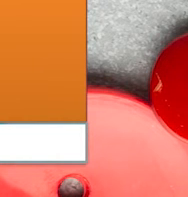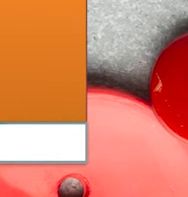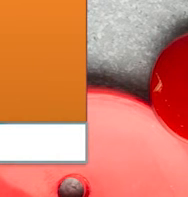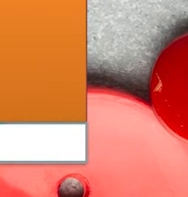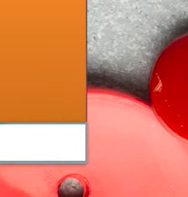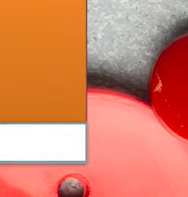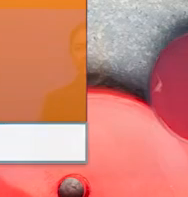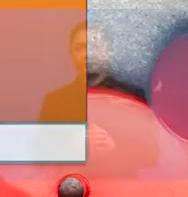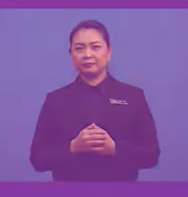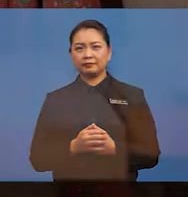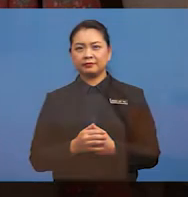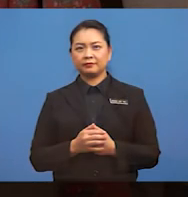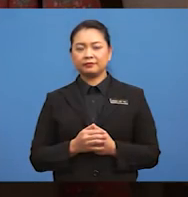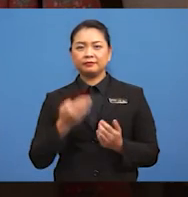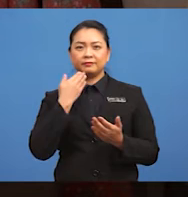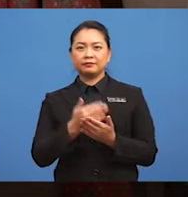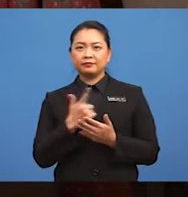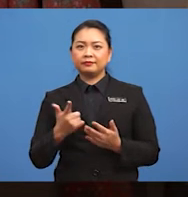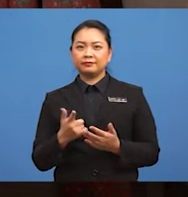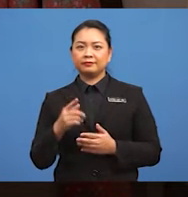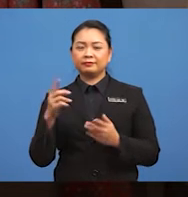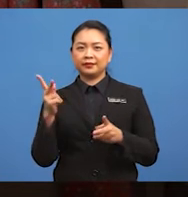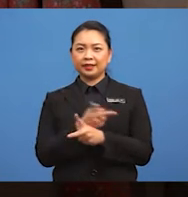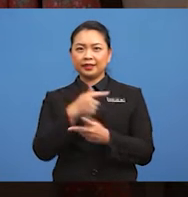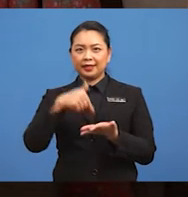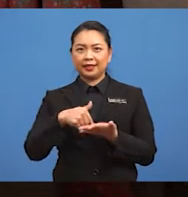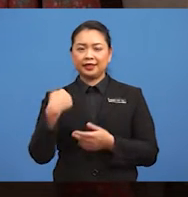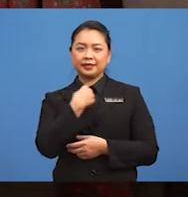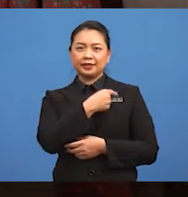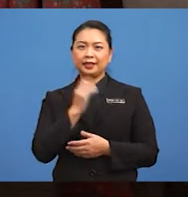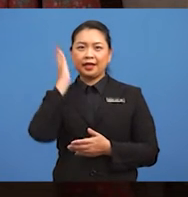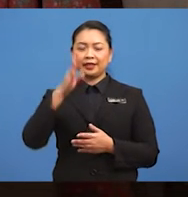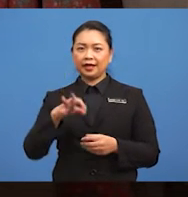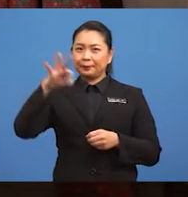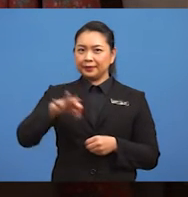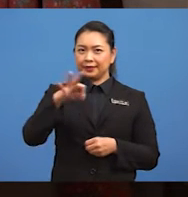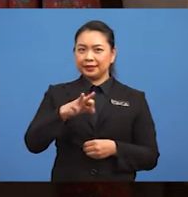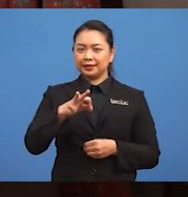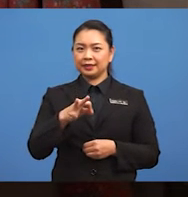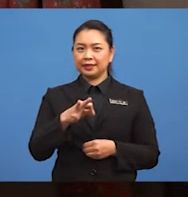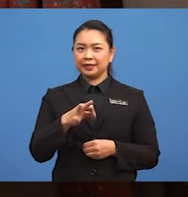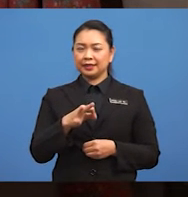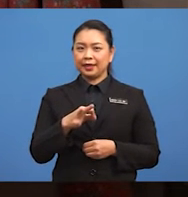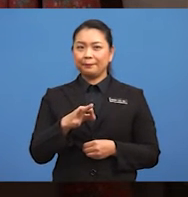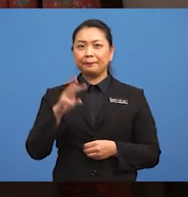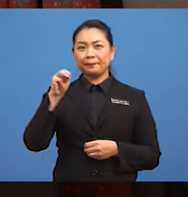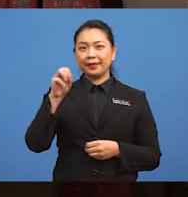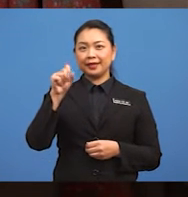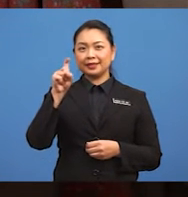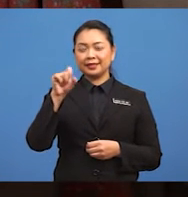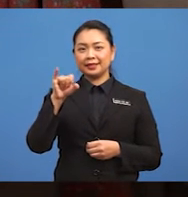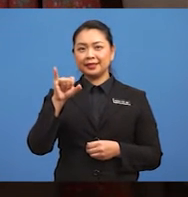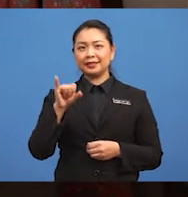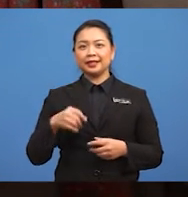zip. Baiklah, pada segmen kali ini kita akan menjahit loose maxi dress.